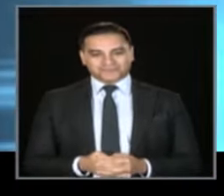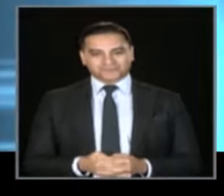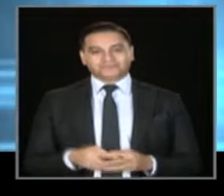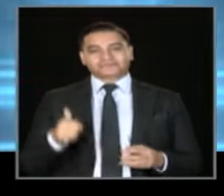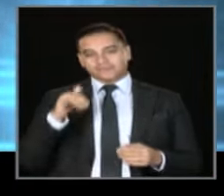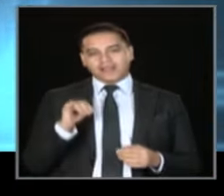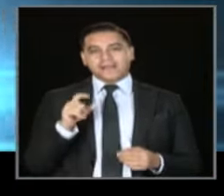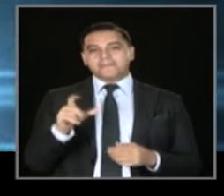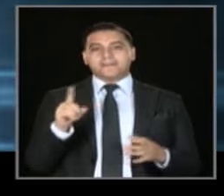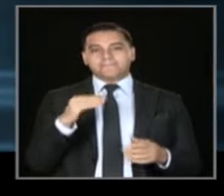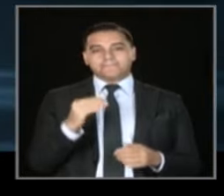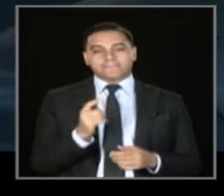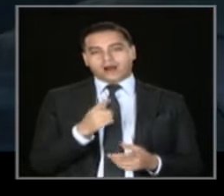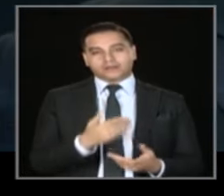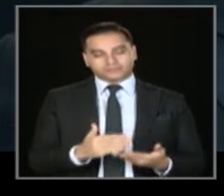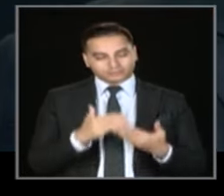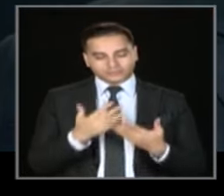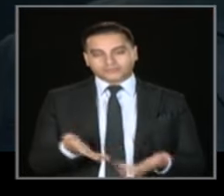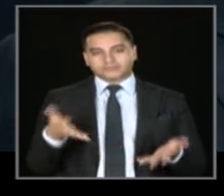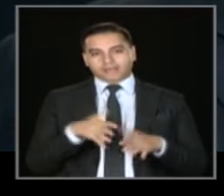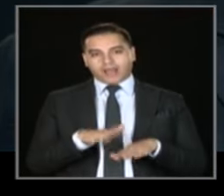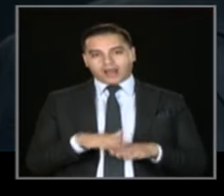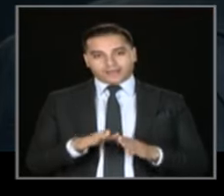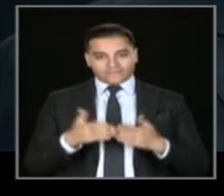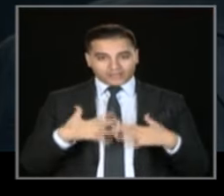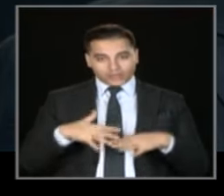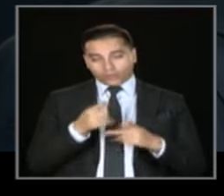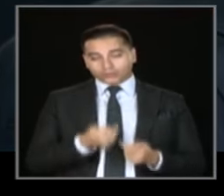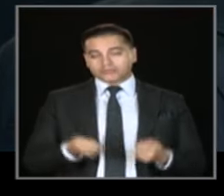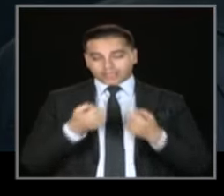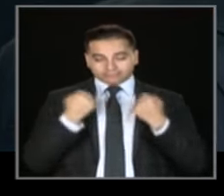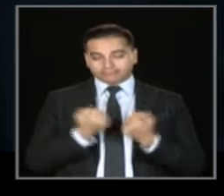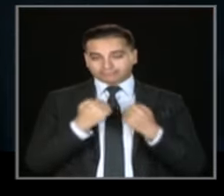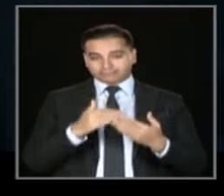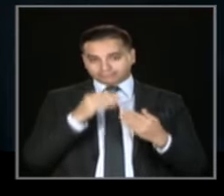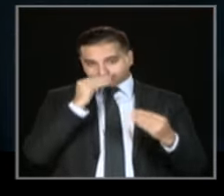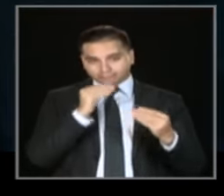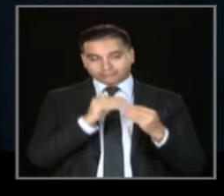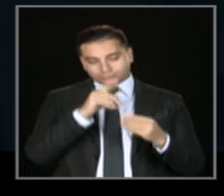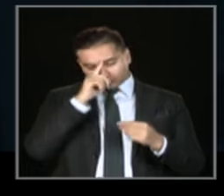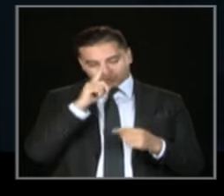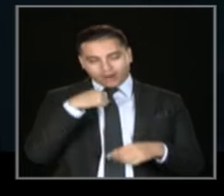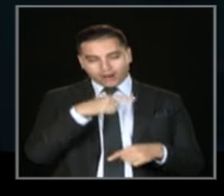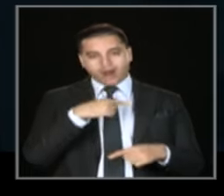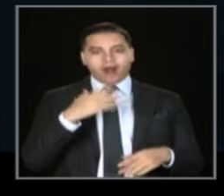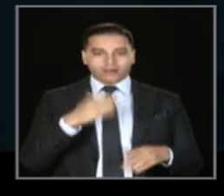أيمن بحر أكتر حد معتمدين عليه في الفريق، وأكتر حد أنا بستعد معاه وأول واحد اتعرفت عليه. إن شاء الله نقدر نعمل